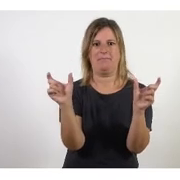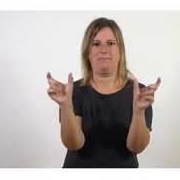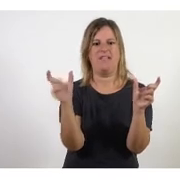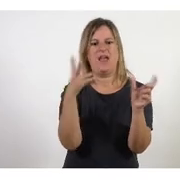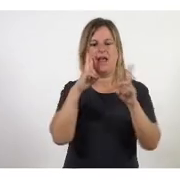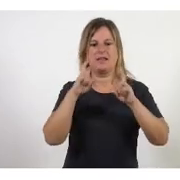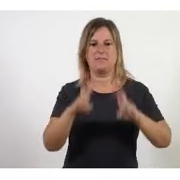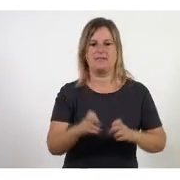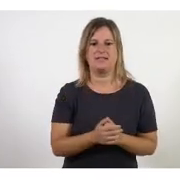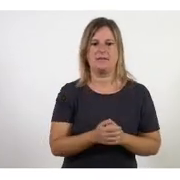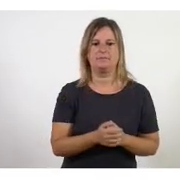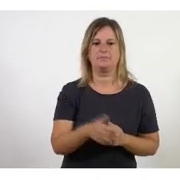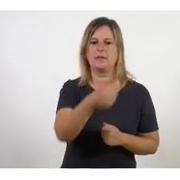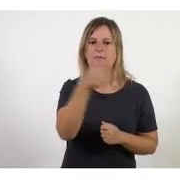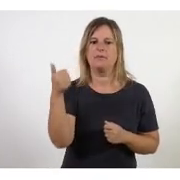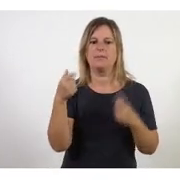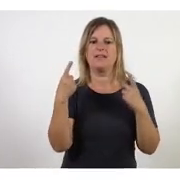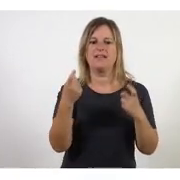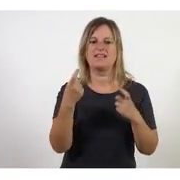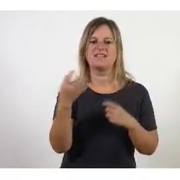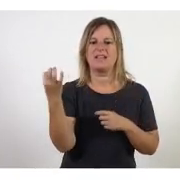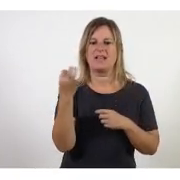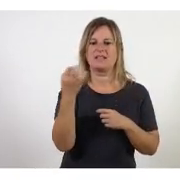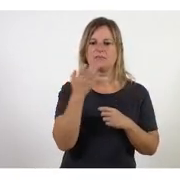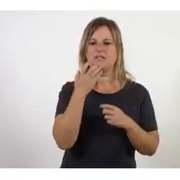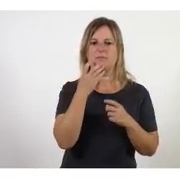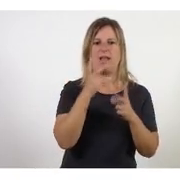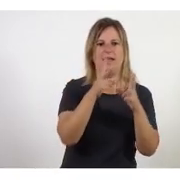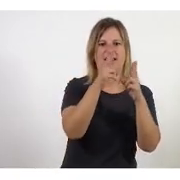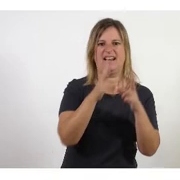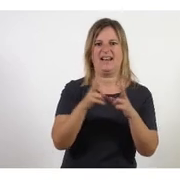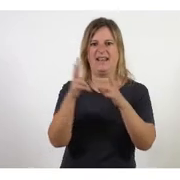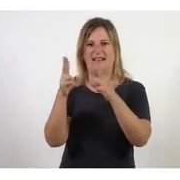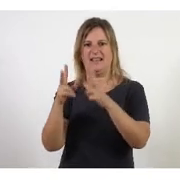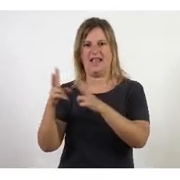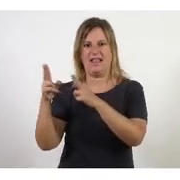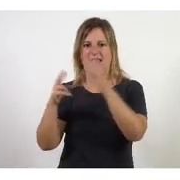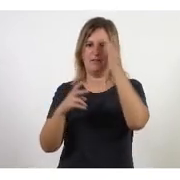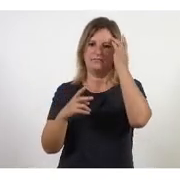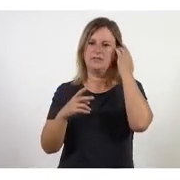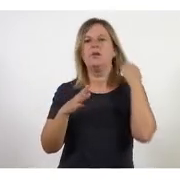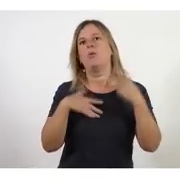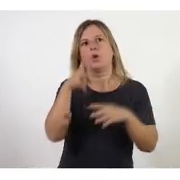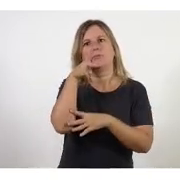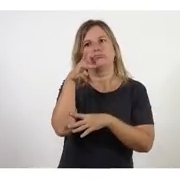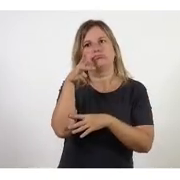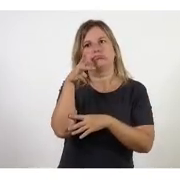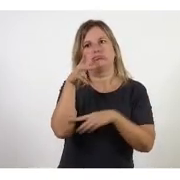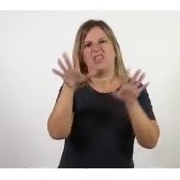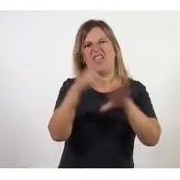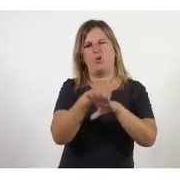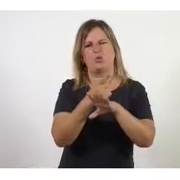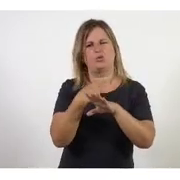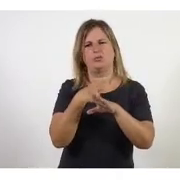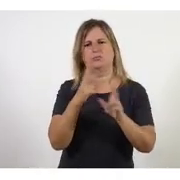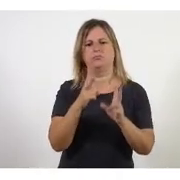aplicació. El primer que ens farà falta, per exemple, és retallar la durada dels clips. Ostres, jo això ho vaig estar gravant, igual me'n vaig estar 10 segons i no vull tan llarg.